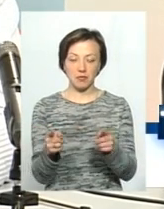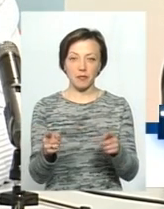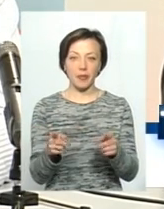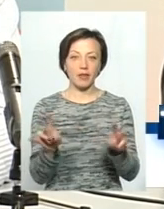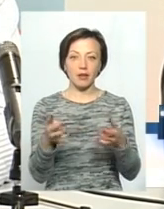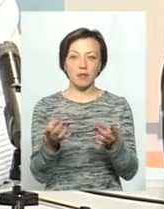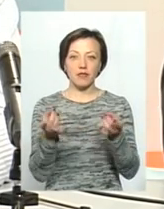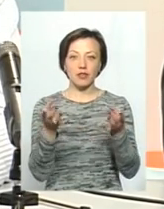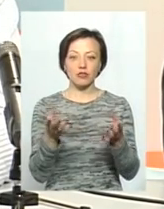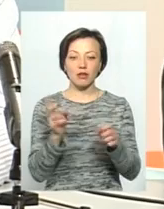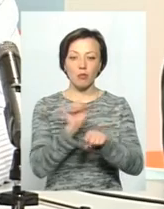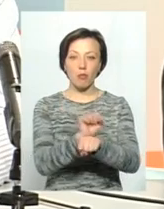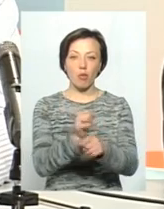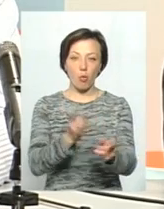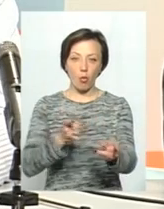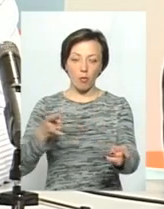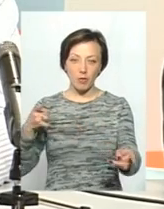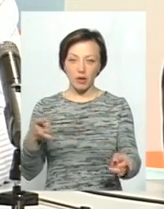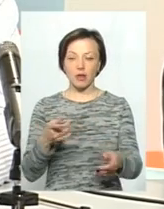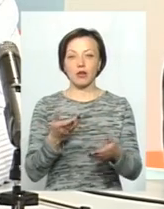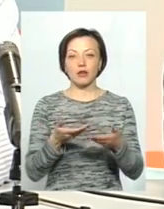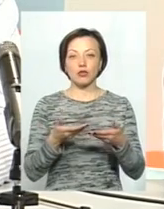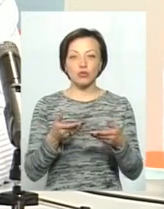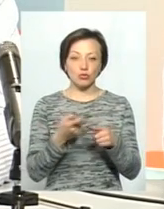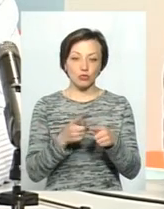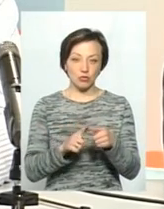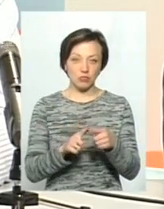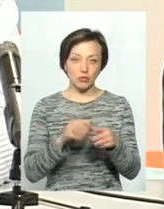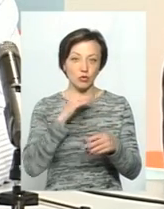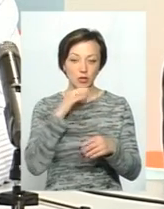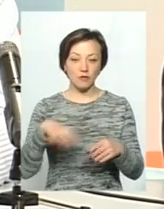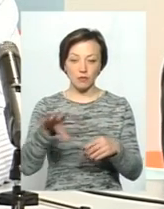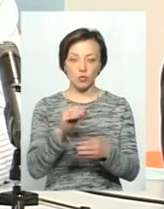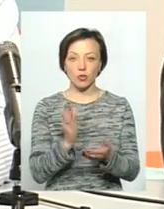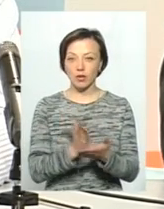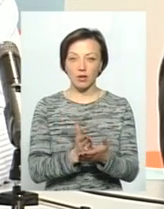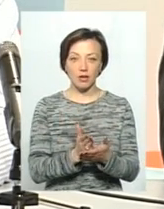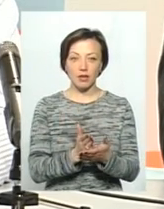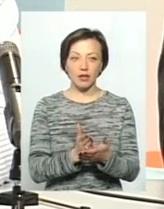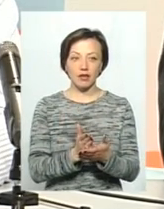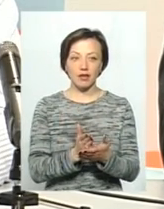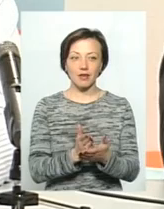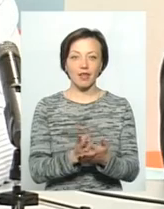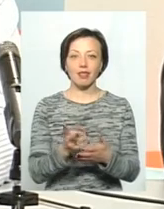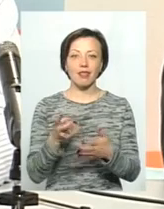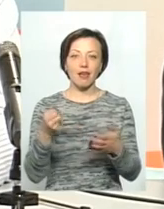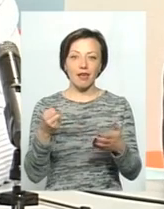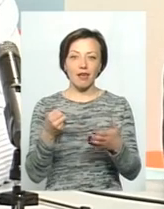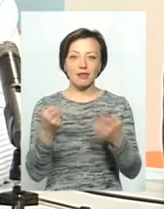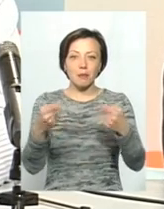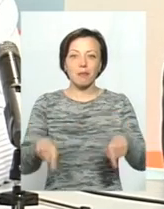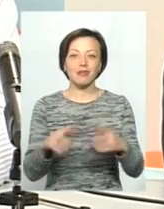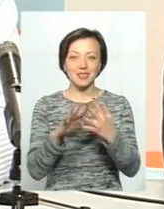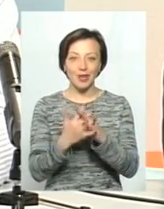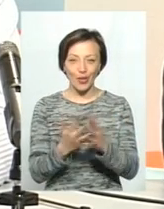не тратиться на пробки, що воно самодостатнє, що якби все тут є, це якби не забите село, скажімо так.